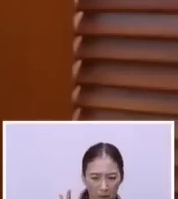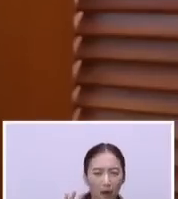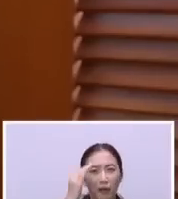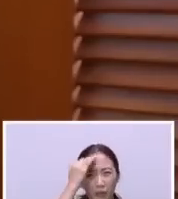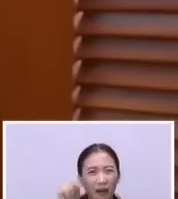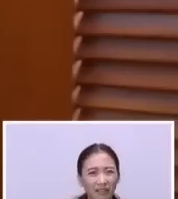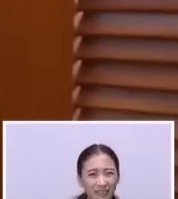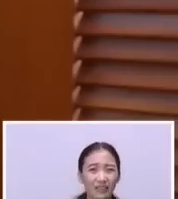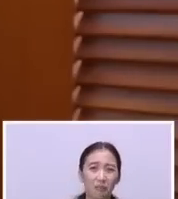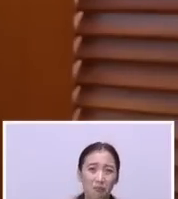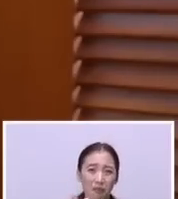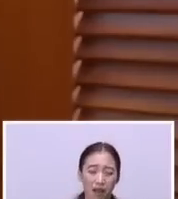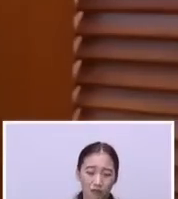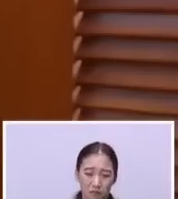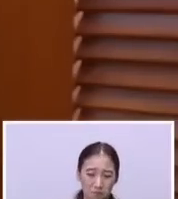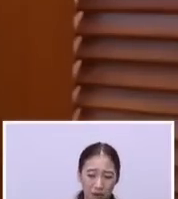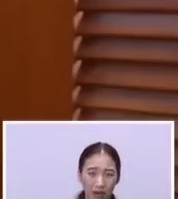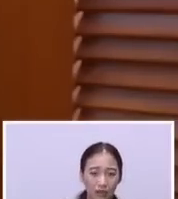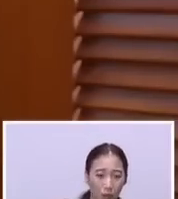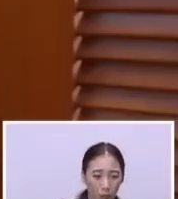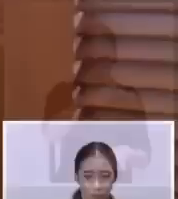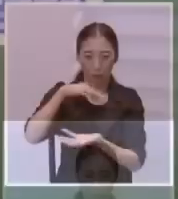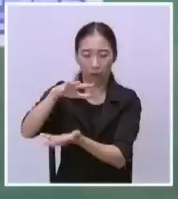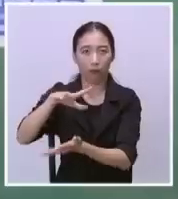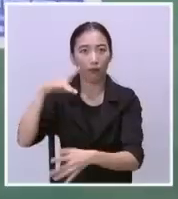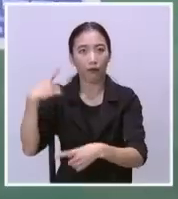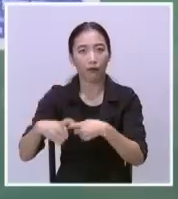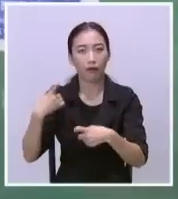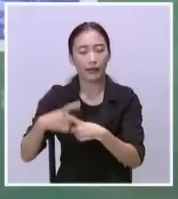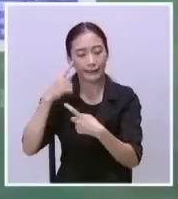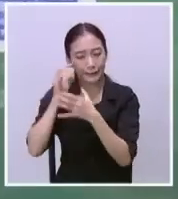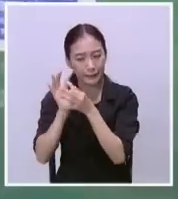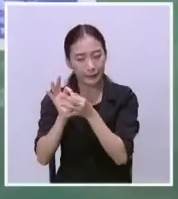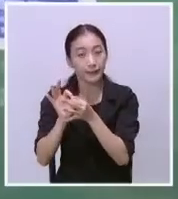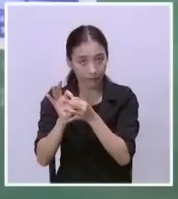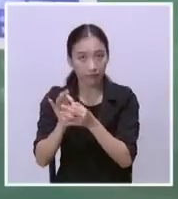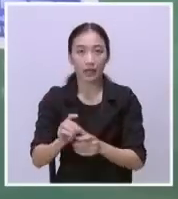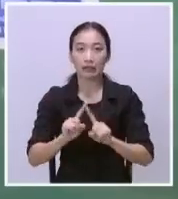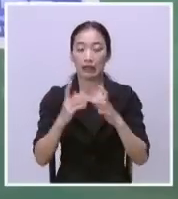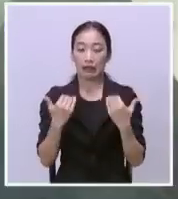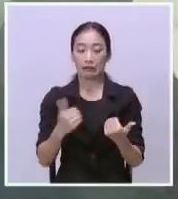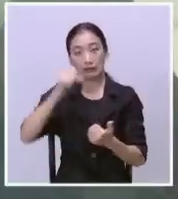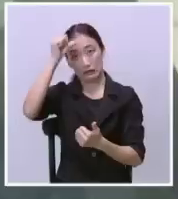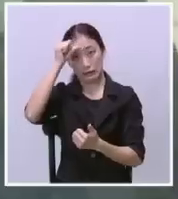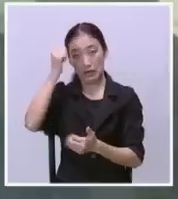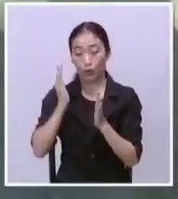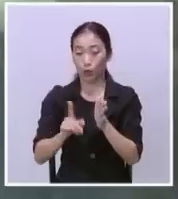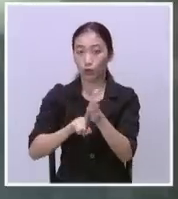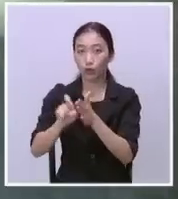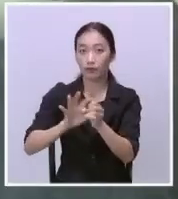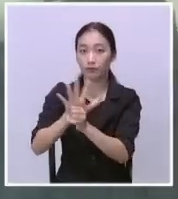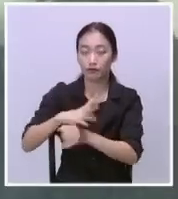19ไปยังหลายๆพื้นที่ของโลกค่ะโดยในช่วงเวลานี้นะคะมีการพบผู้ติดเชื้อโควิด19รายใหม่ที่อินเดียประมา